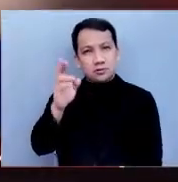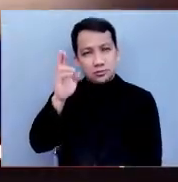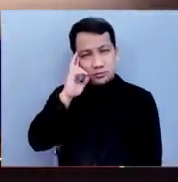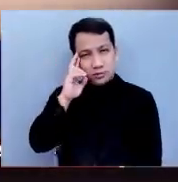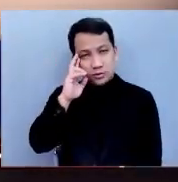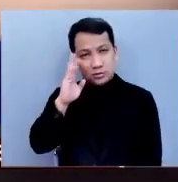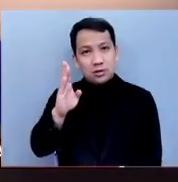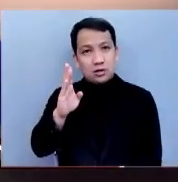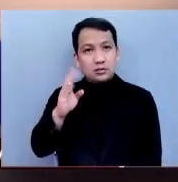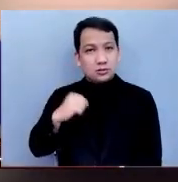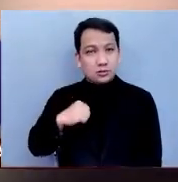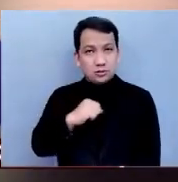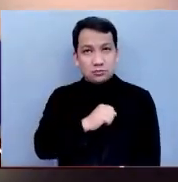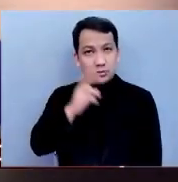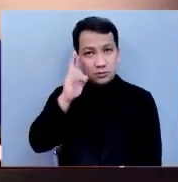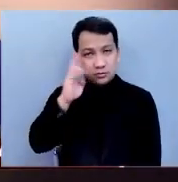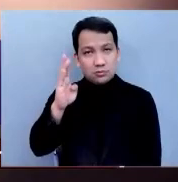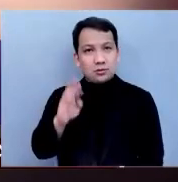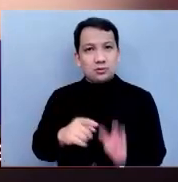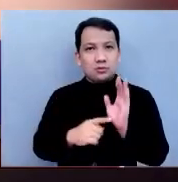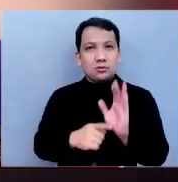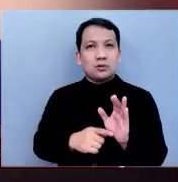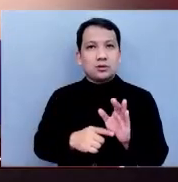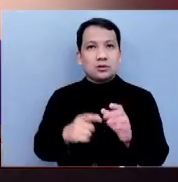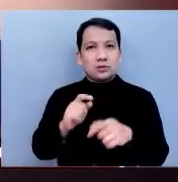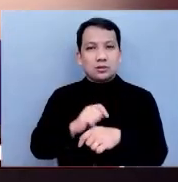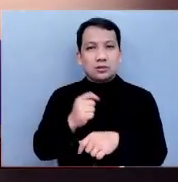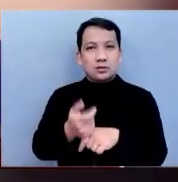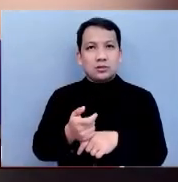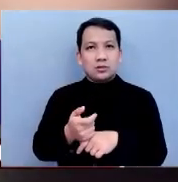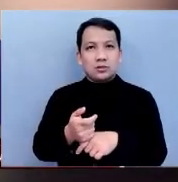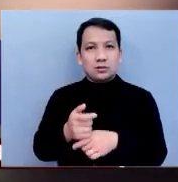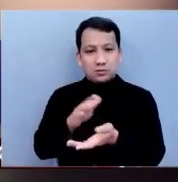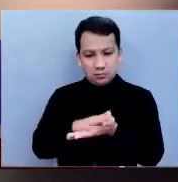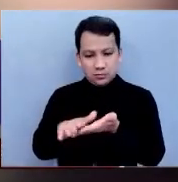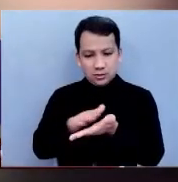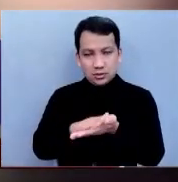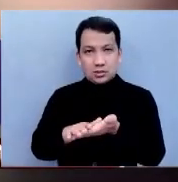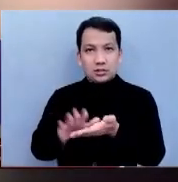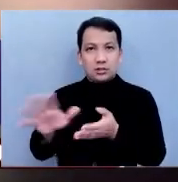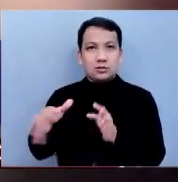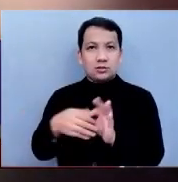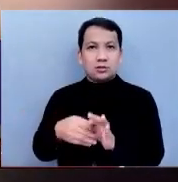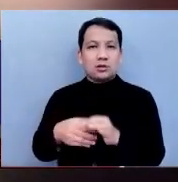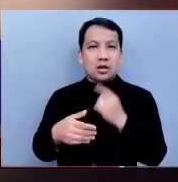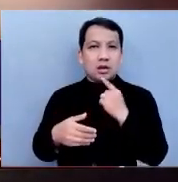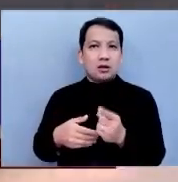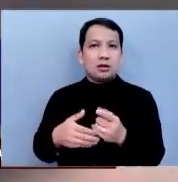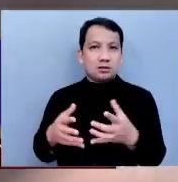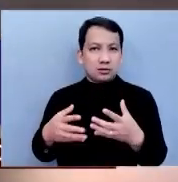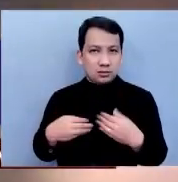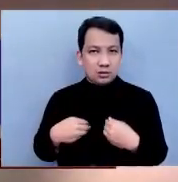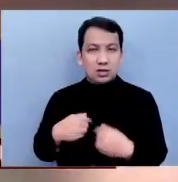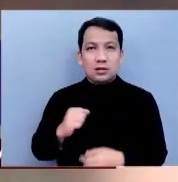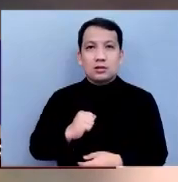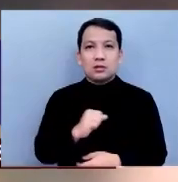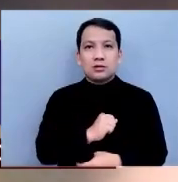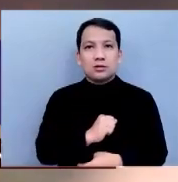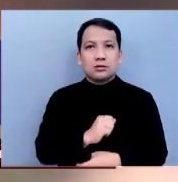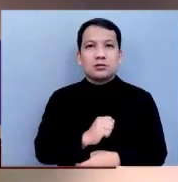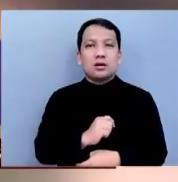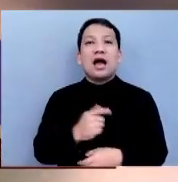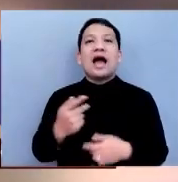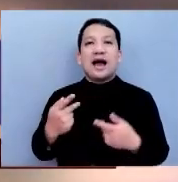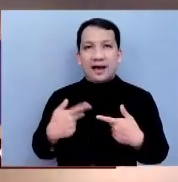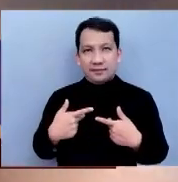namimili, Bok, ng baril dyan sa isang gun shop sa Taguig. Nagpalinis lang daw siya. Pero aminado siya, Bok, si Senator Padilla, may collection talaga siya